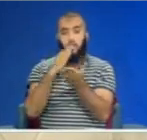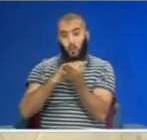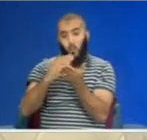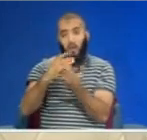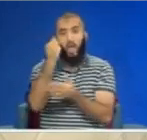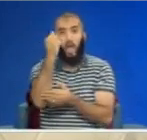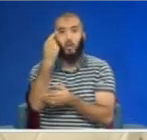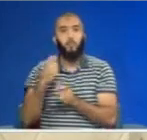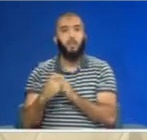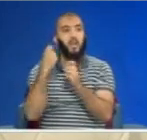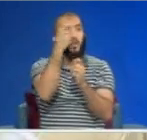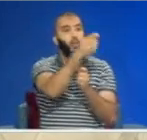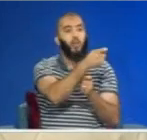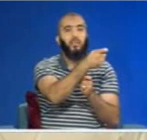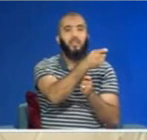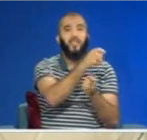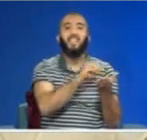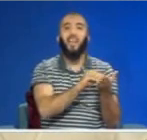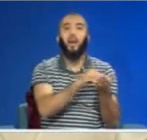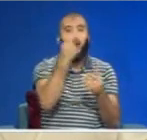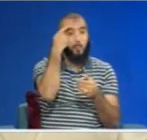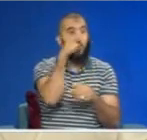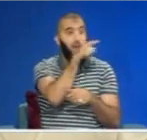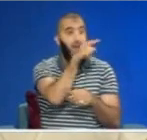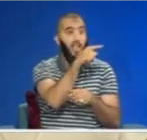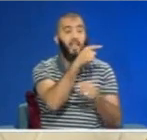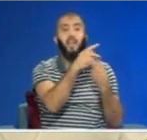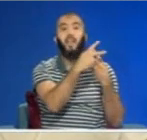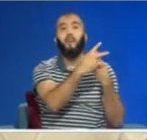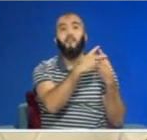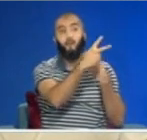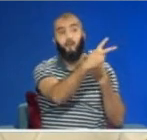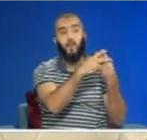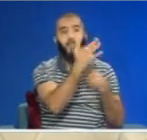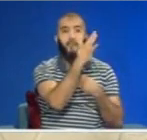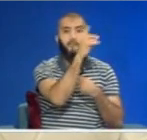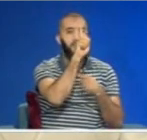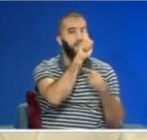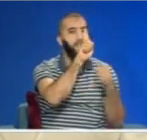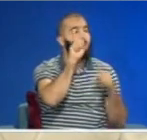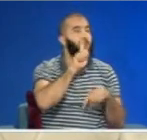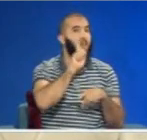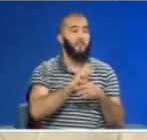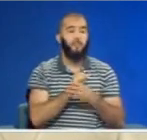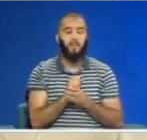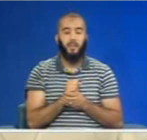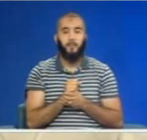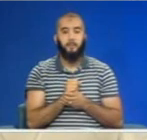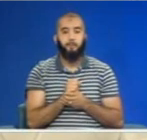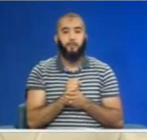فضلوا أن يفرحوا الجارة بأولادها بتلك الأضحية وقدموا لها الثمن لشراء الأضحية.